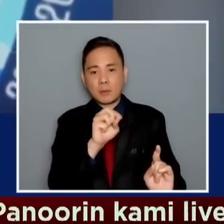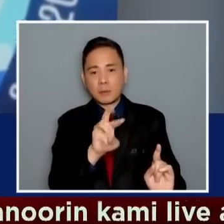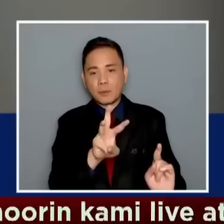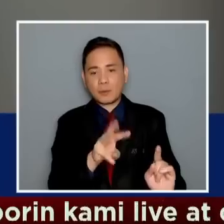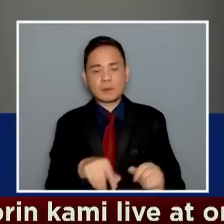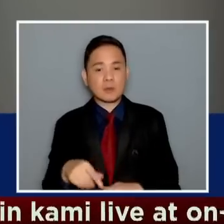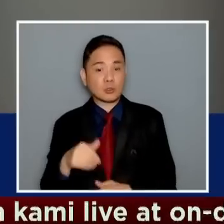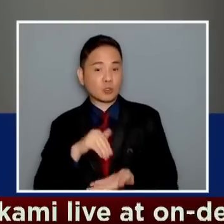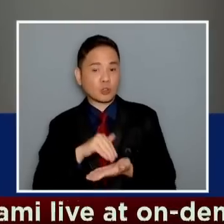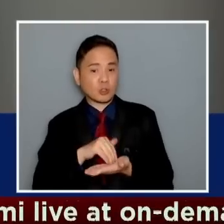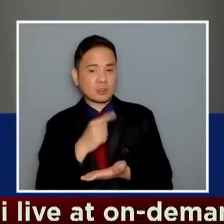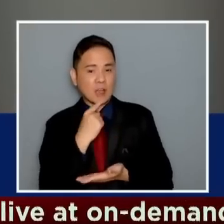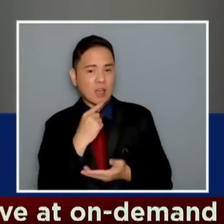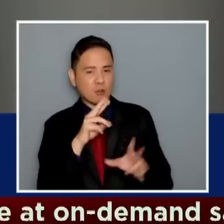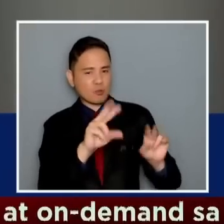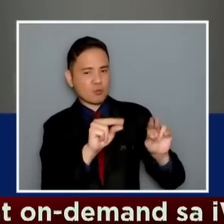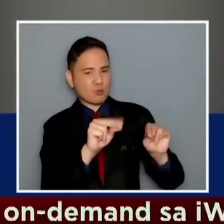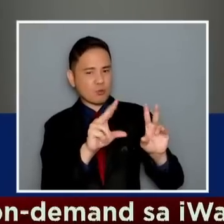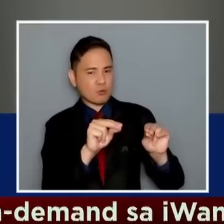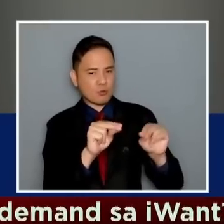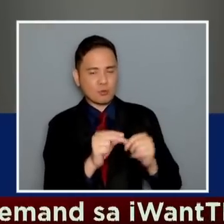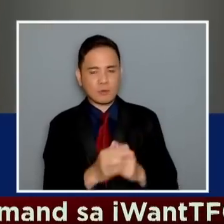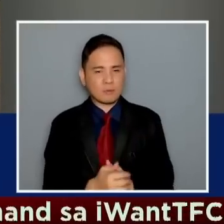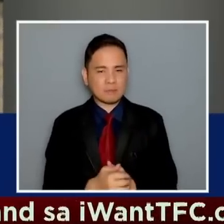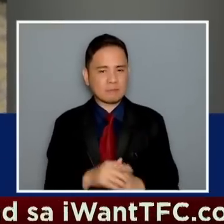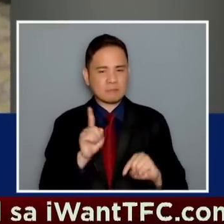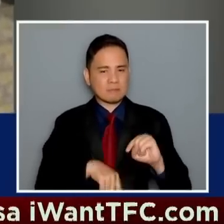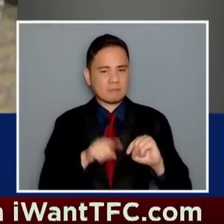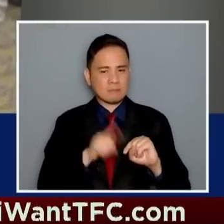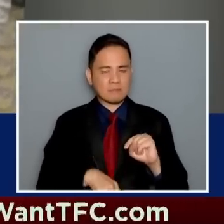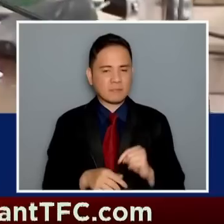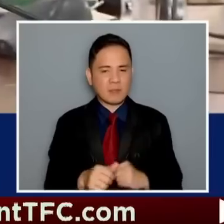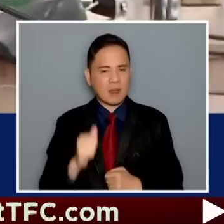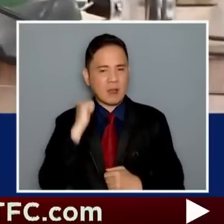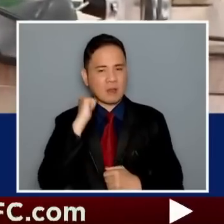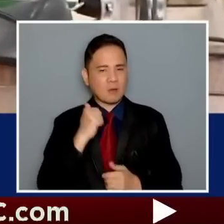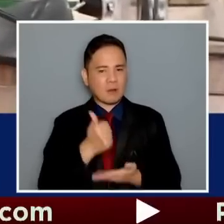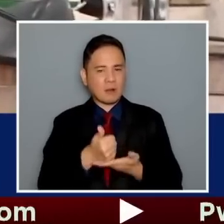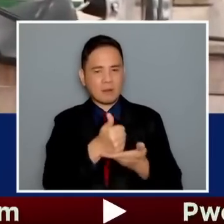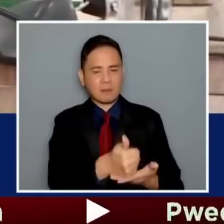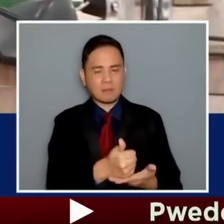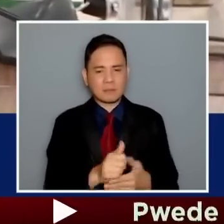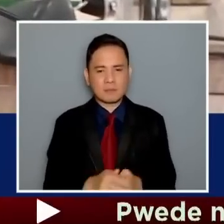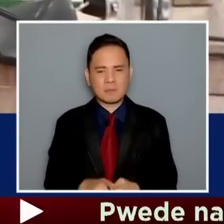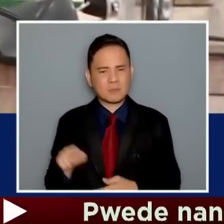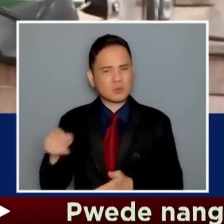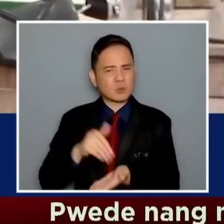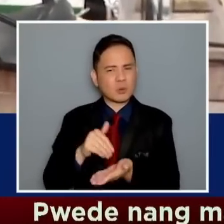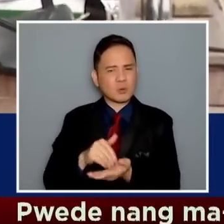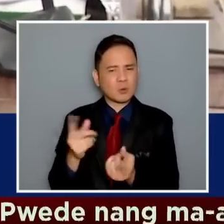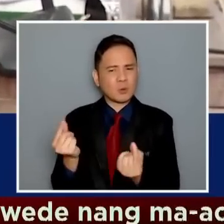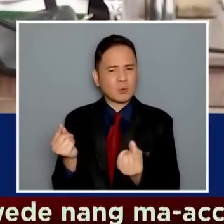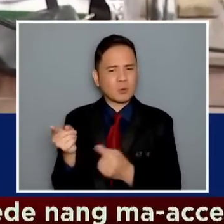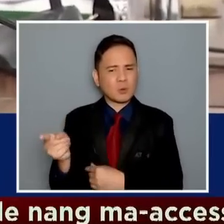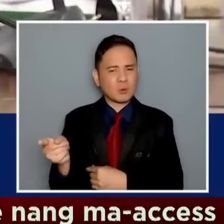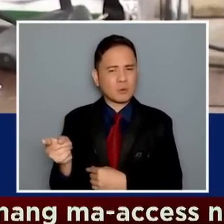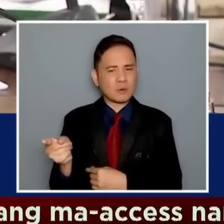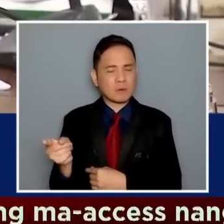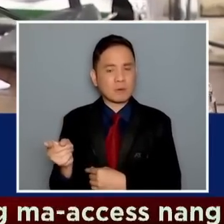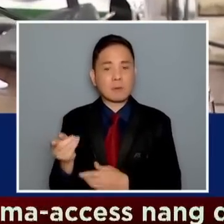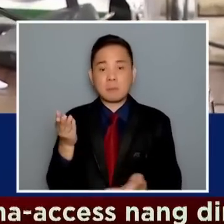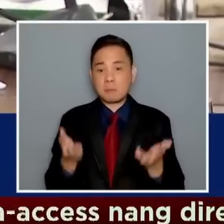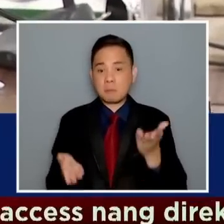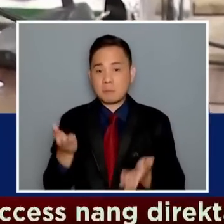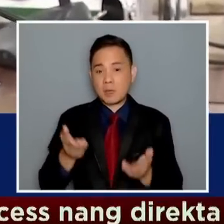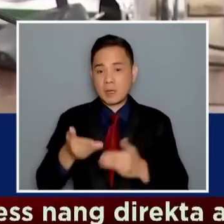pwede. May doktor na pala doon, ayaw magbigay ng assistance. At saka anong ginagawa niya doon? Siguro inimbita siya